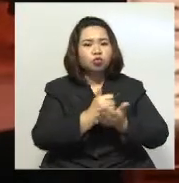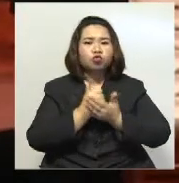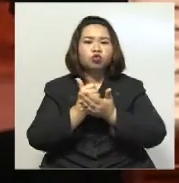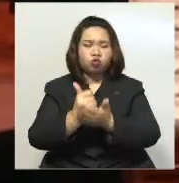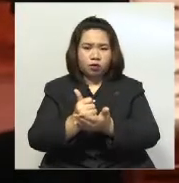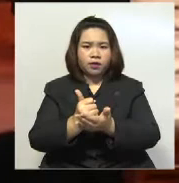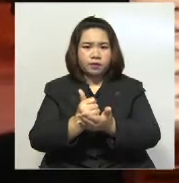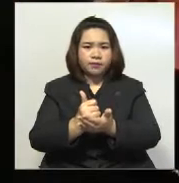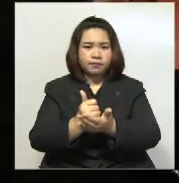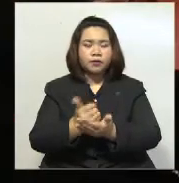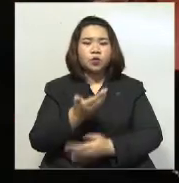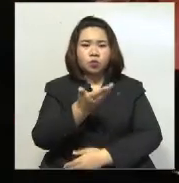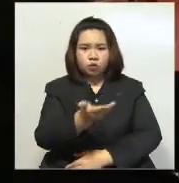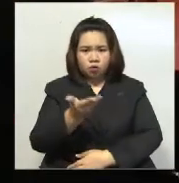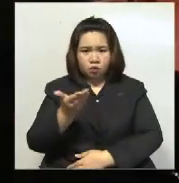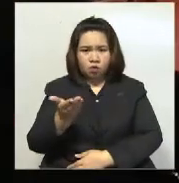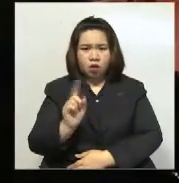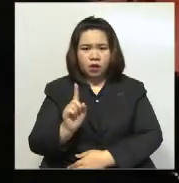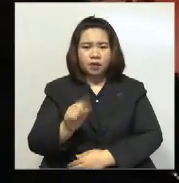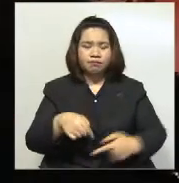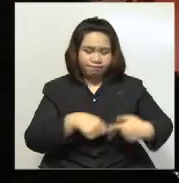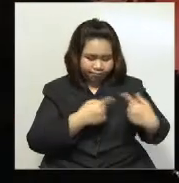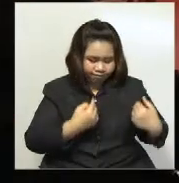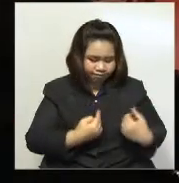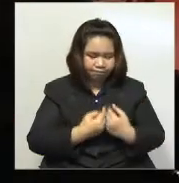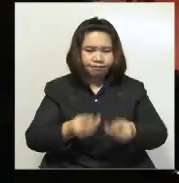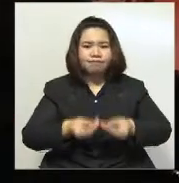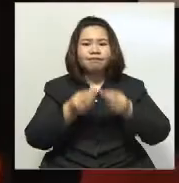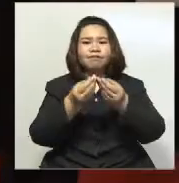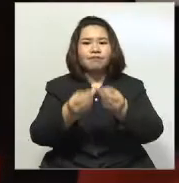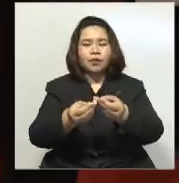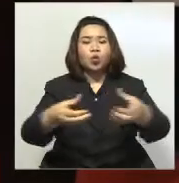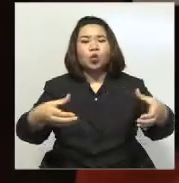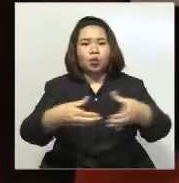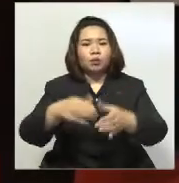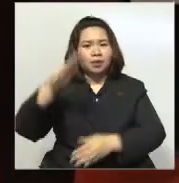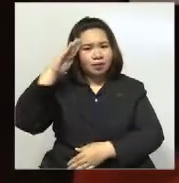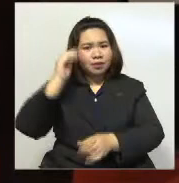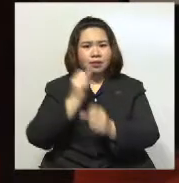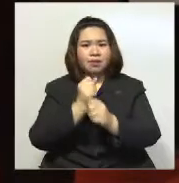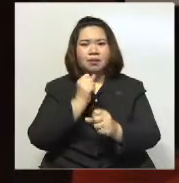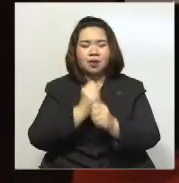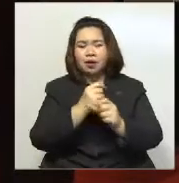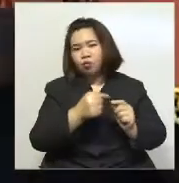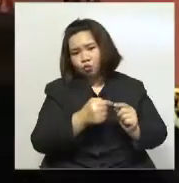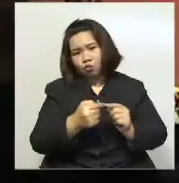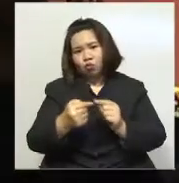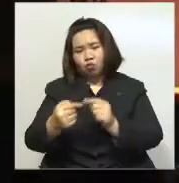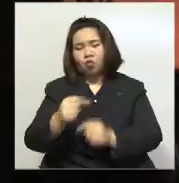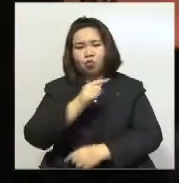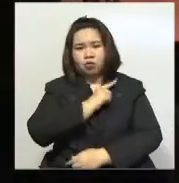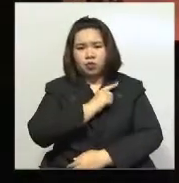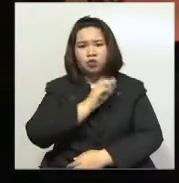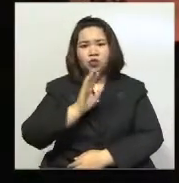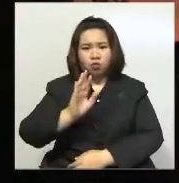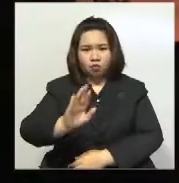ความเต็มใจพร้อมทั้งขอให้เป็นกำลังใจนะคะให้กับเพื่อนทหารให้มุ่งมั่นตั้งใจปฏิบัติงานตามบทบาทหน้า